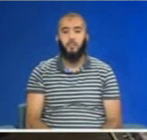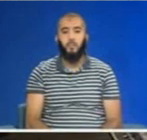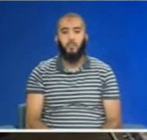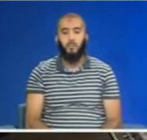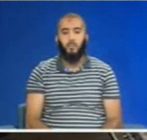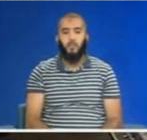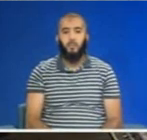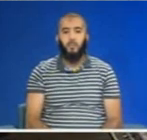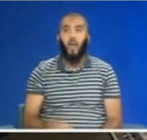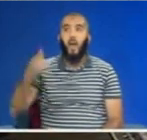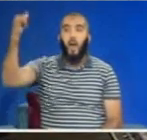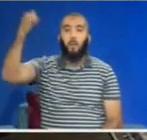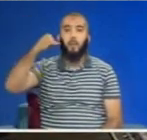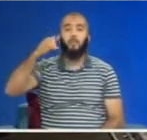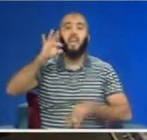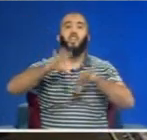طيب رشيدة مشلف.